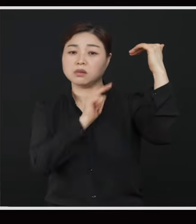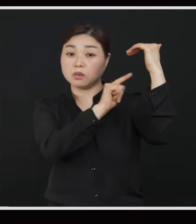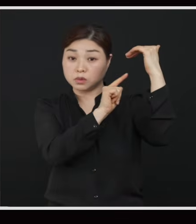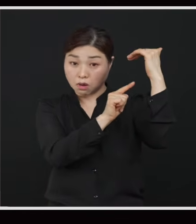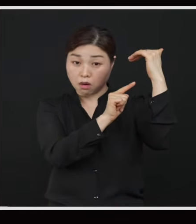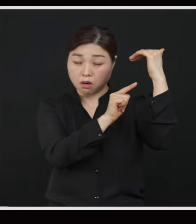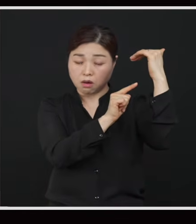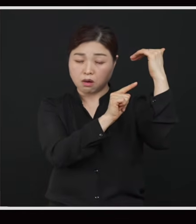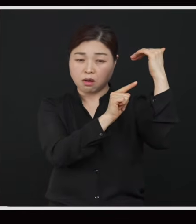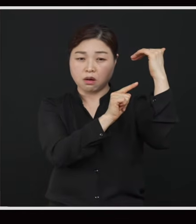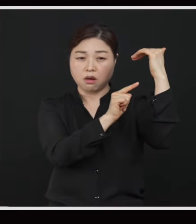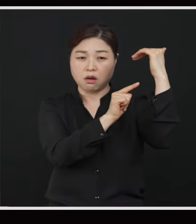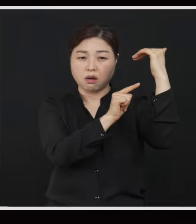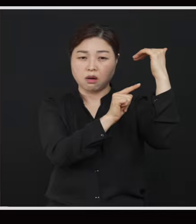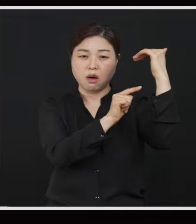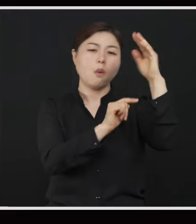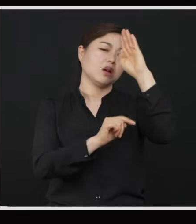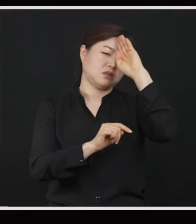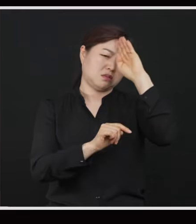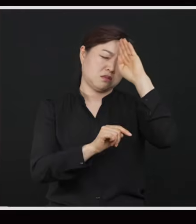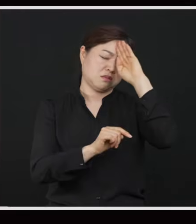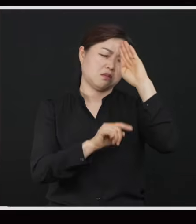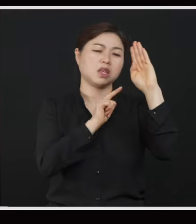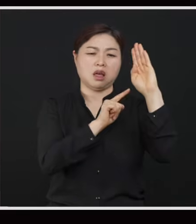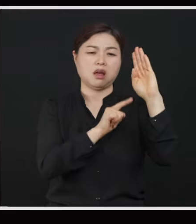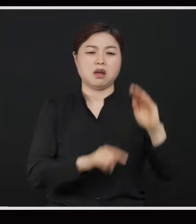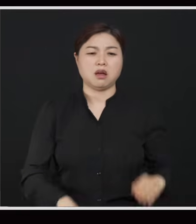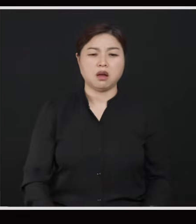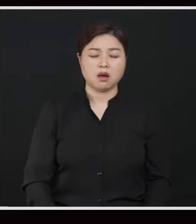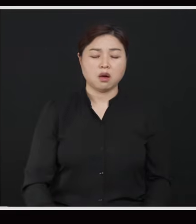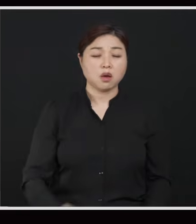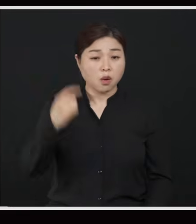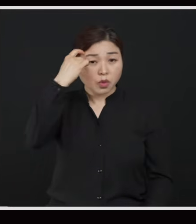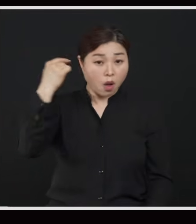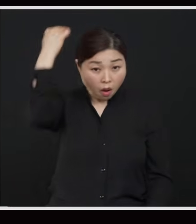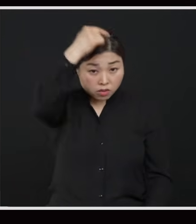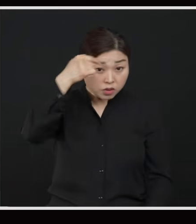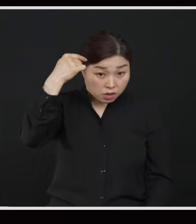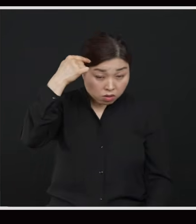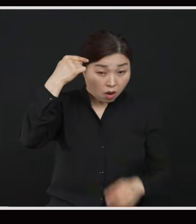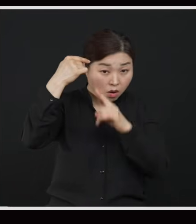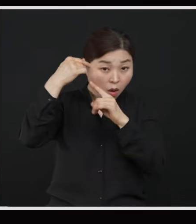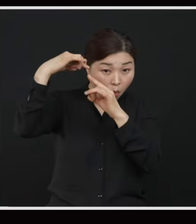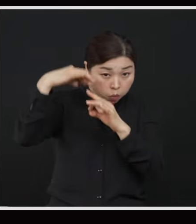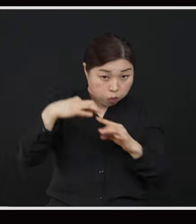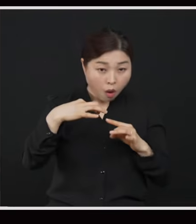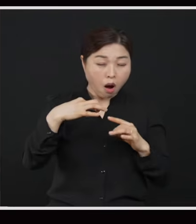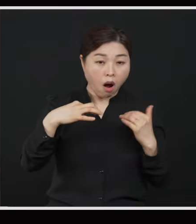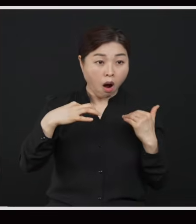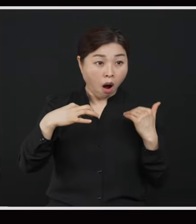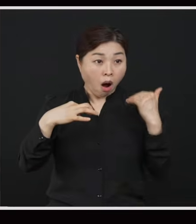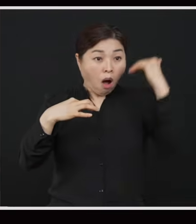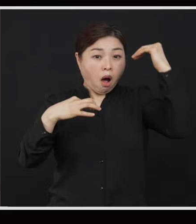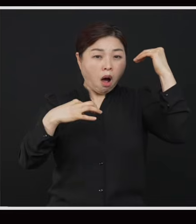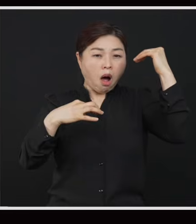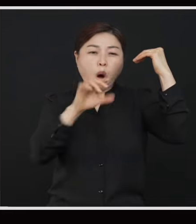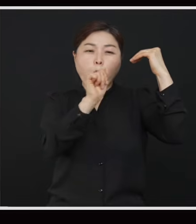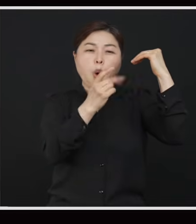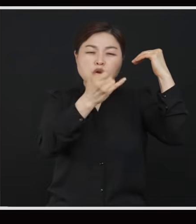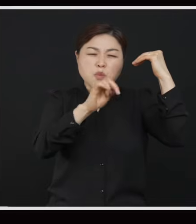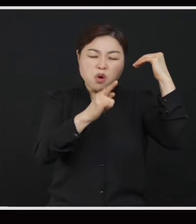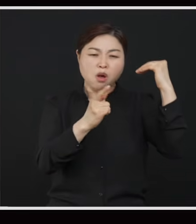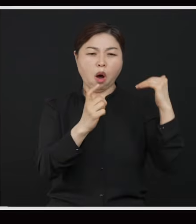사람이 그 환자예요. 뇌하수체에서 성장 호르몬이 너무 많이 분비가 되기 때문에 그래서 크긴